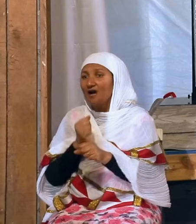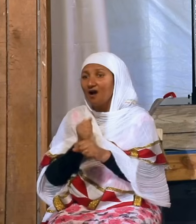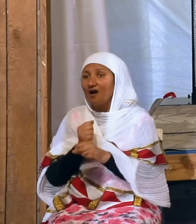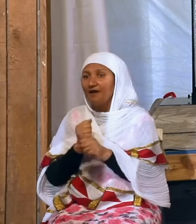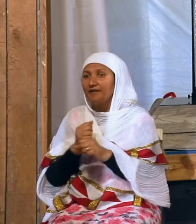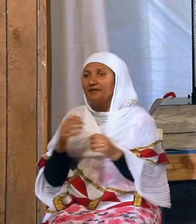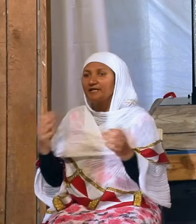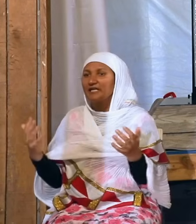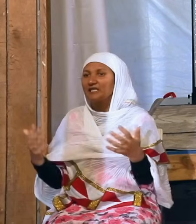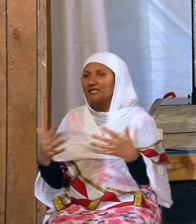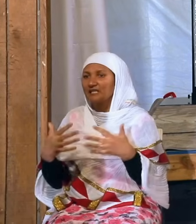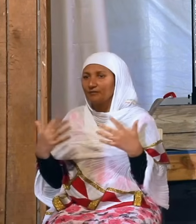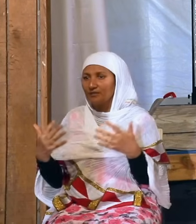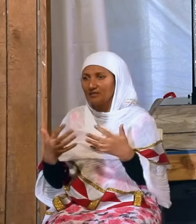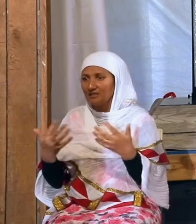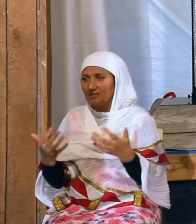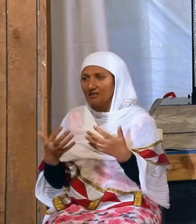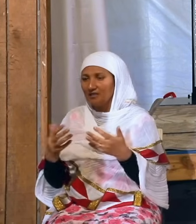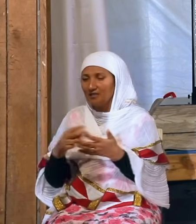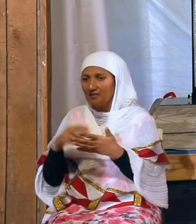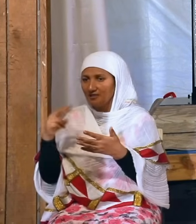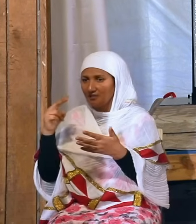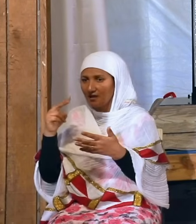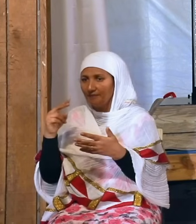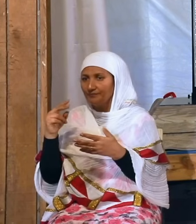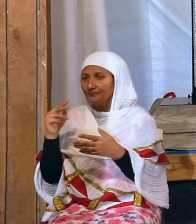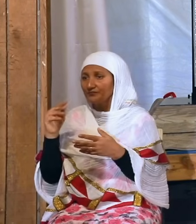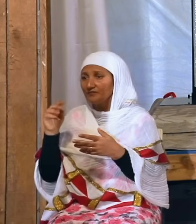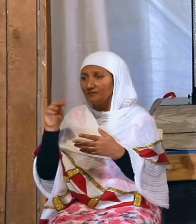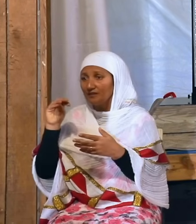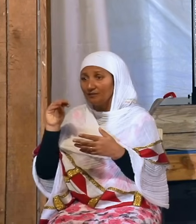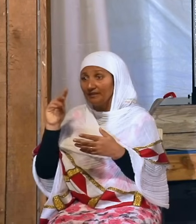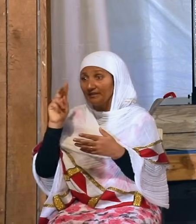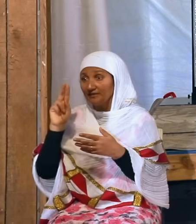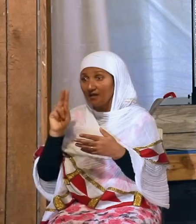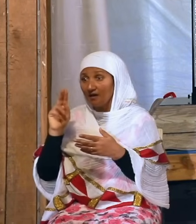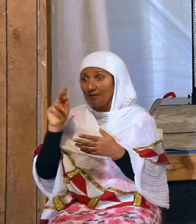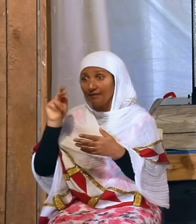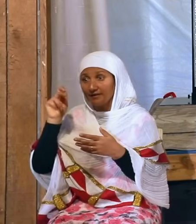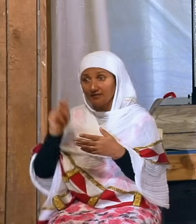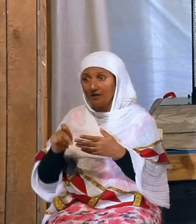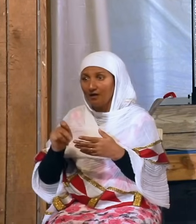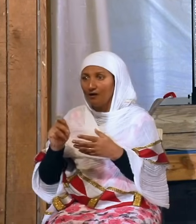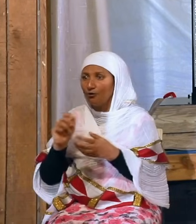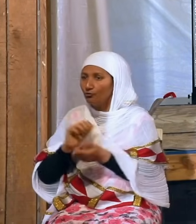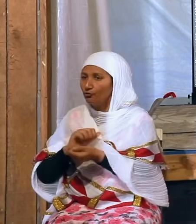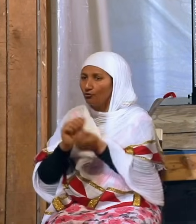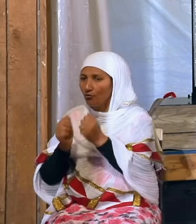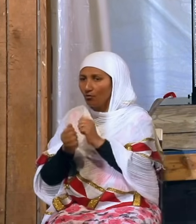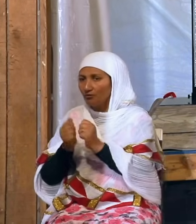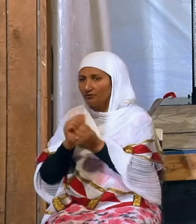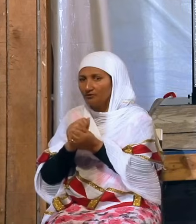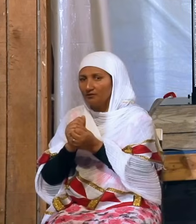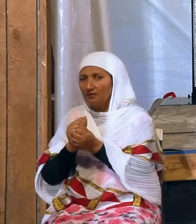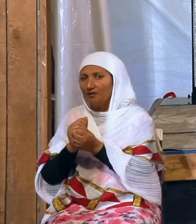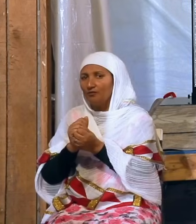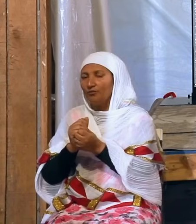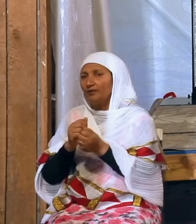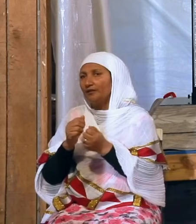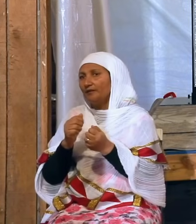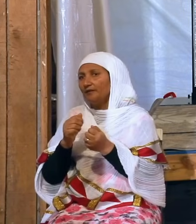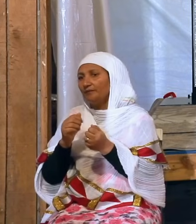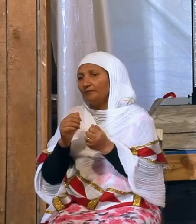እንድናደርግ መረጃ እንድንለዋወጥበት በቀጥታ ችግሮች ባጋጠሙ ጊዜ ወደ መፍትሄ አካል